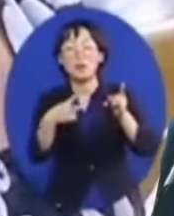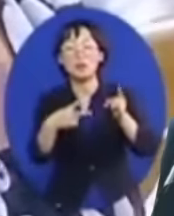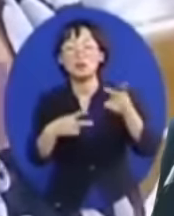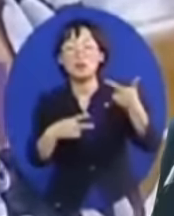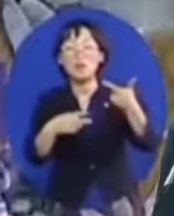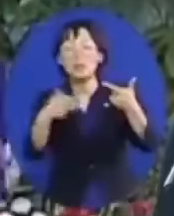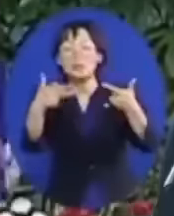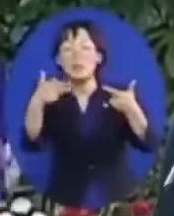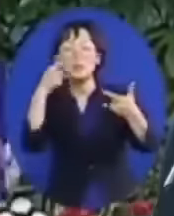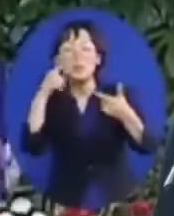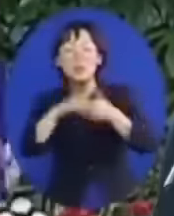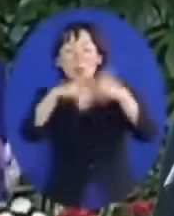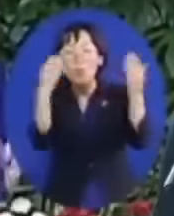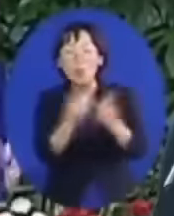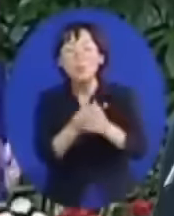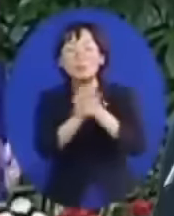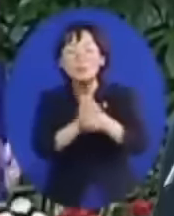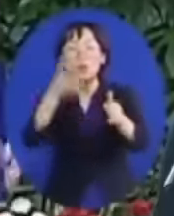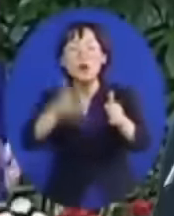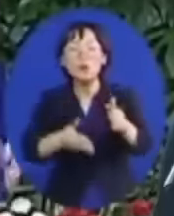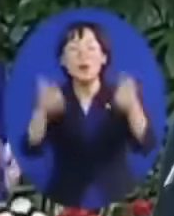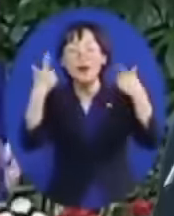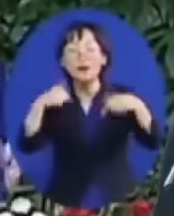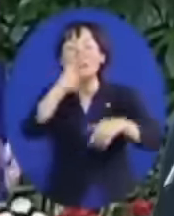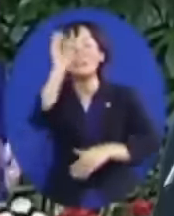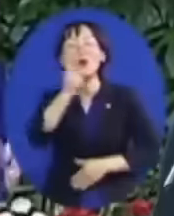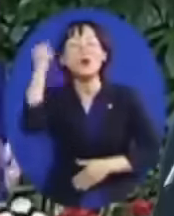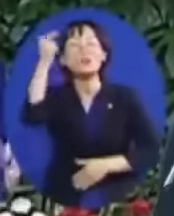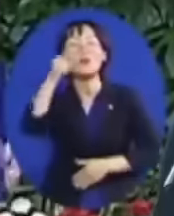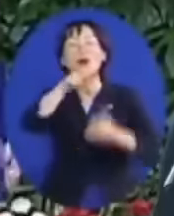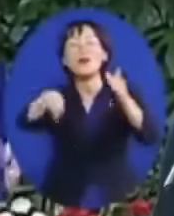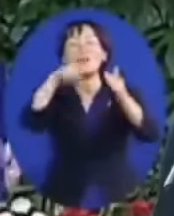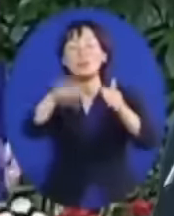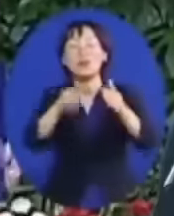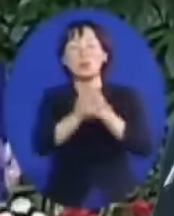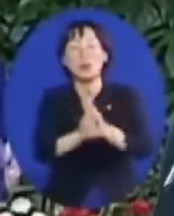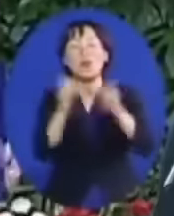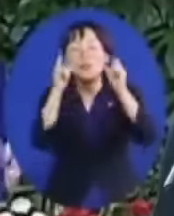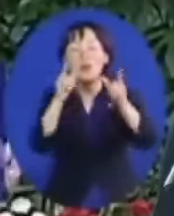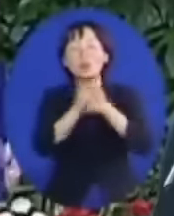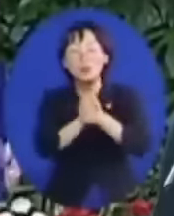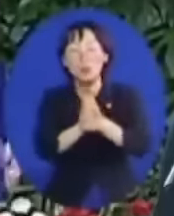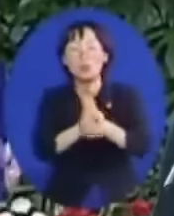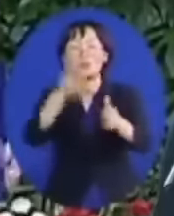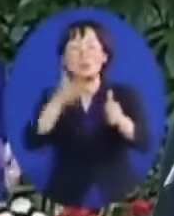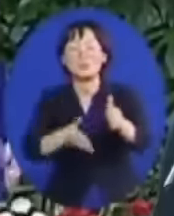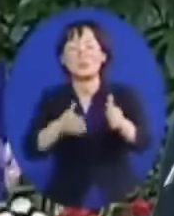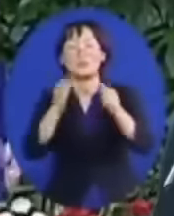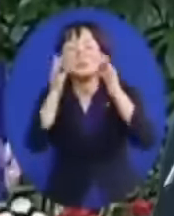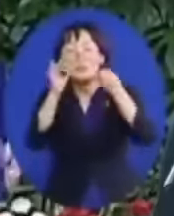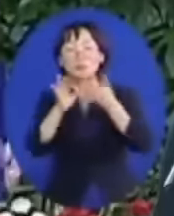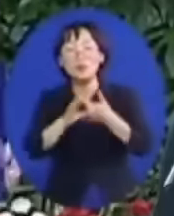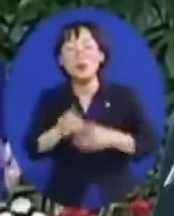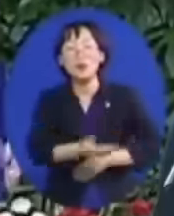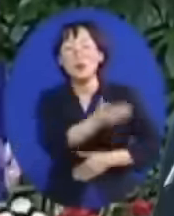기도와 간구를 하되 항상 성령 안에서 기도하고 이를 위해 깨어 기도하기를 항상 힘쓰며 여러 성도를